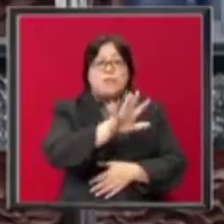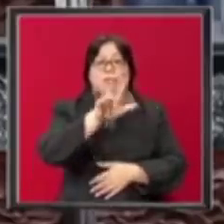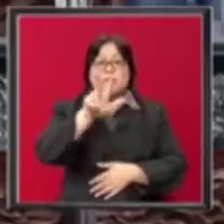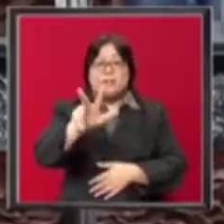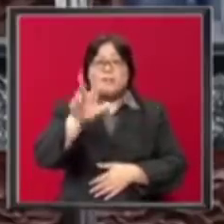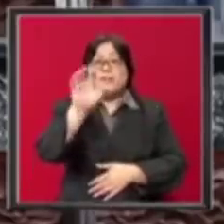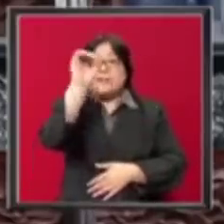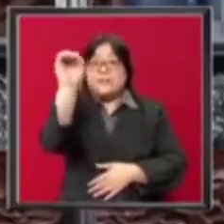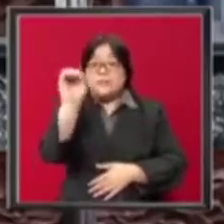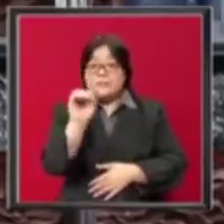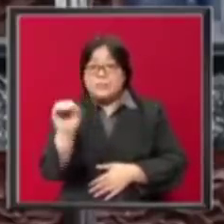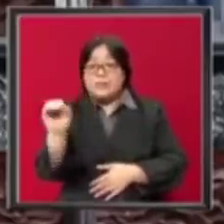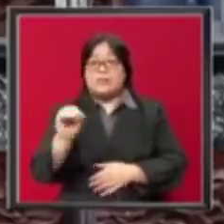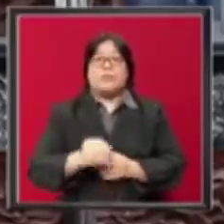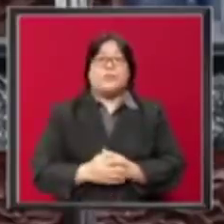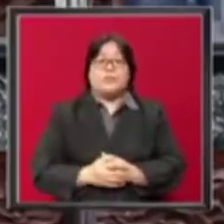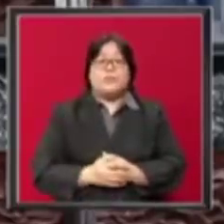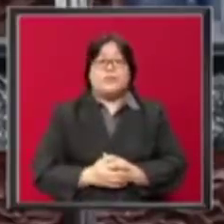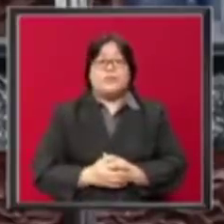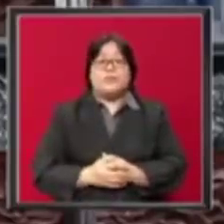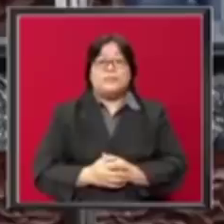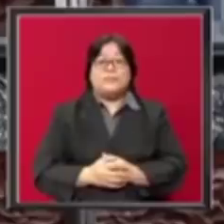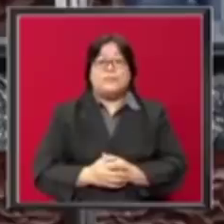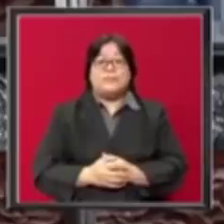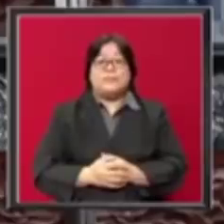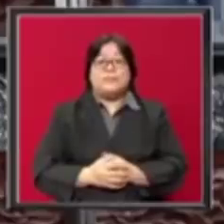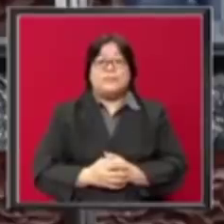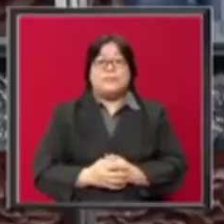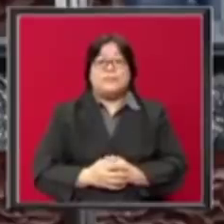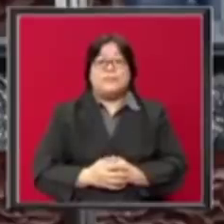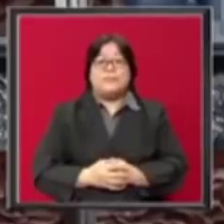53% yang disebut